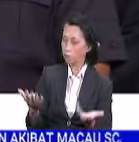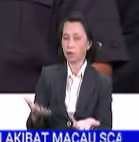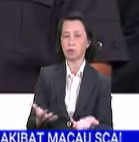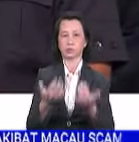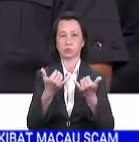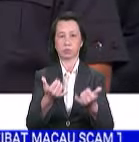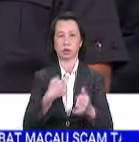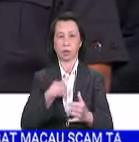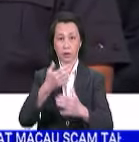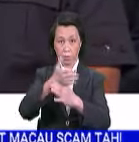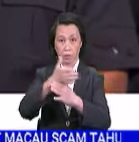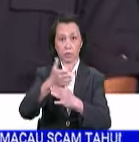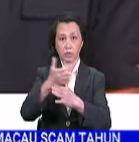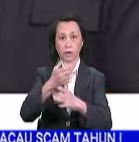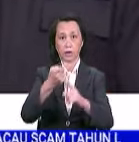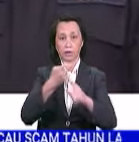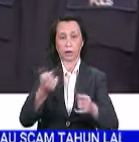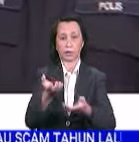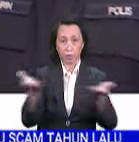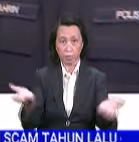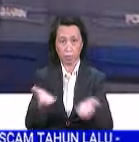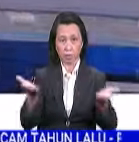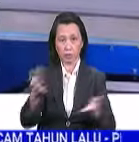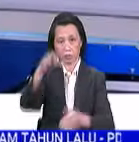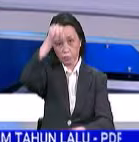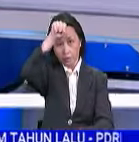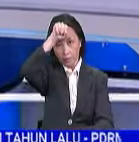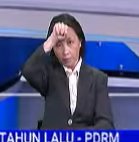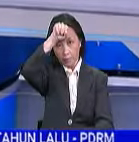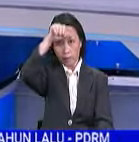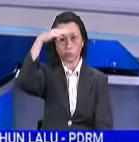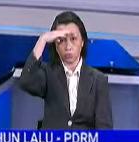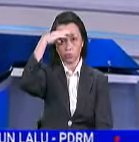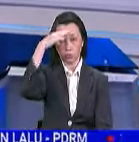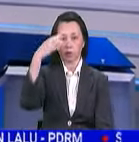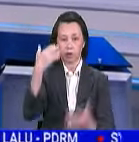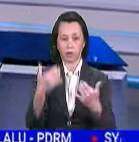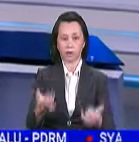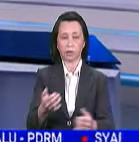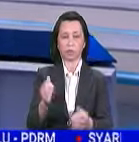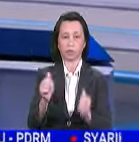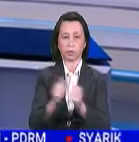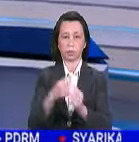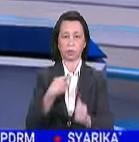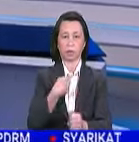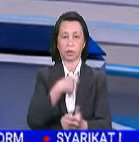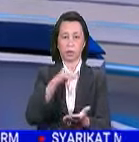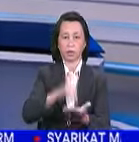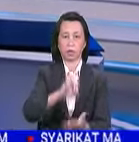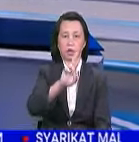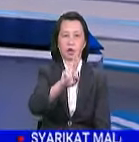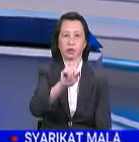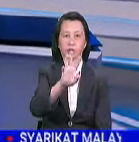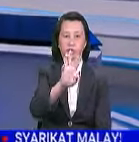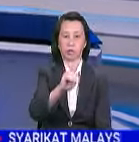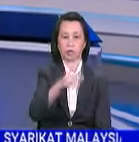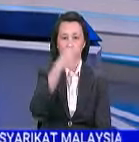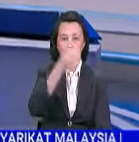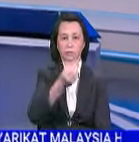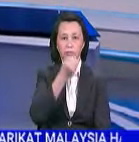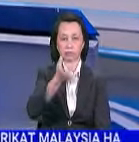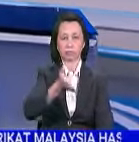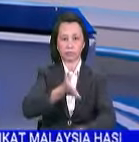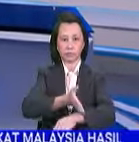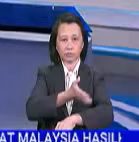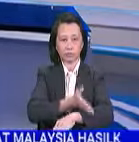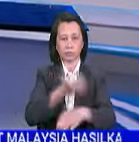perkembangan terkini dapat saya kongsikan dari situasi banjir di daerah Segamat ini. Teruskan kesetiaan anda bersama kami di Berita RTM untuk kami bawakan kepada anda